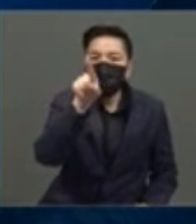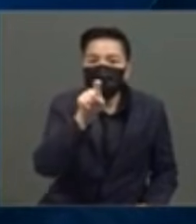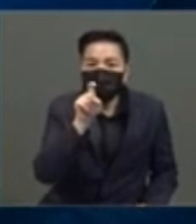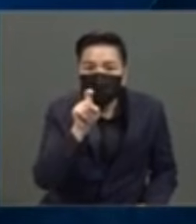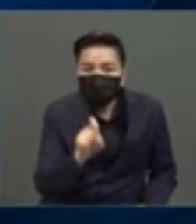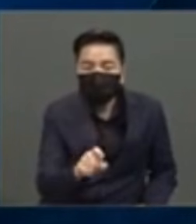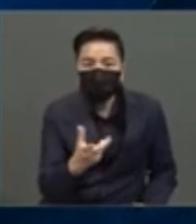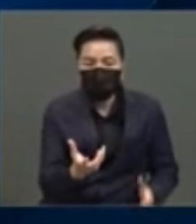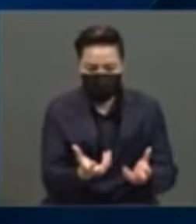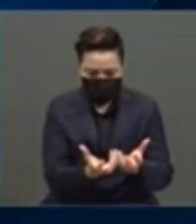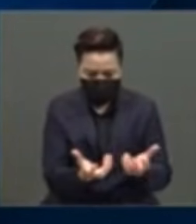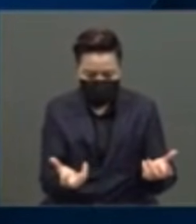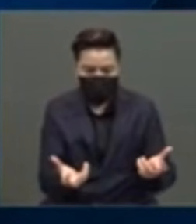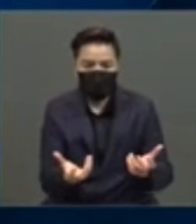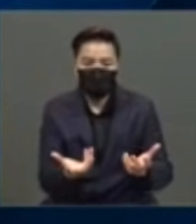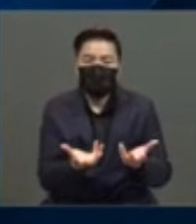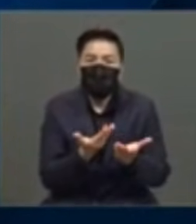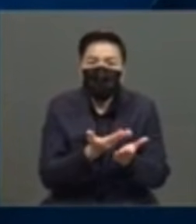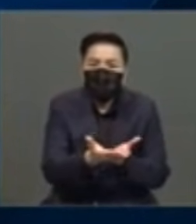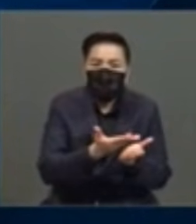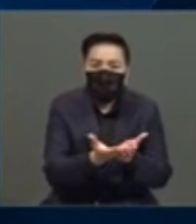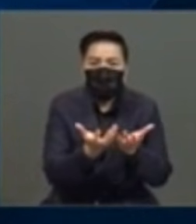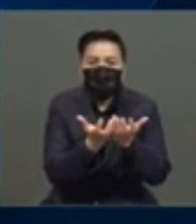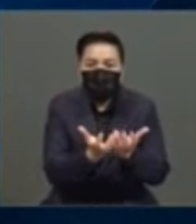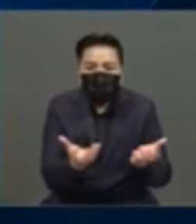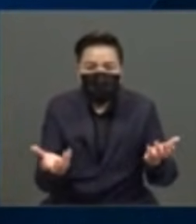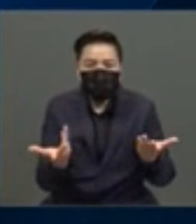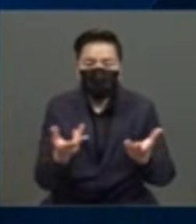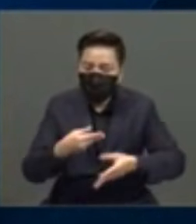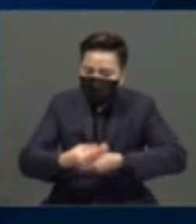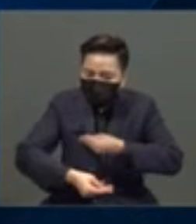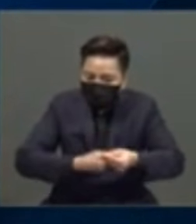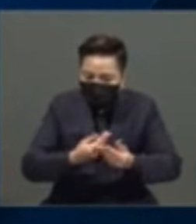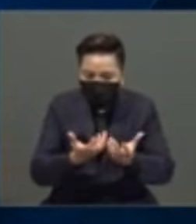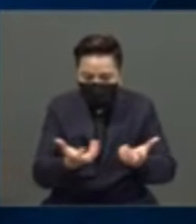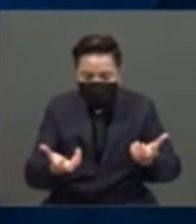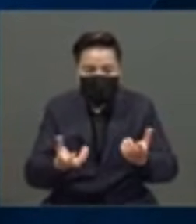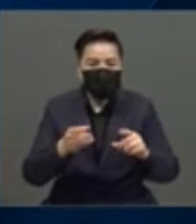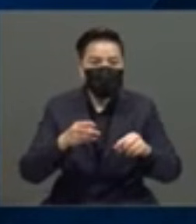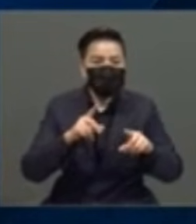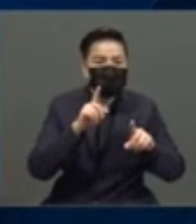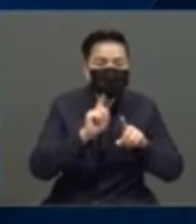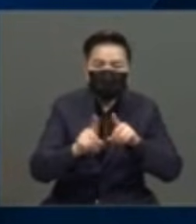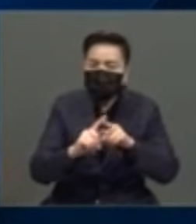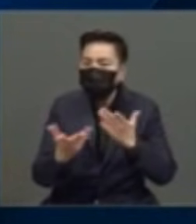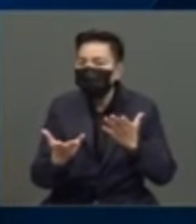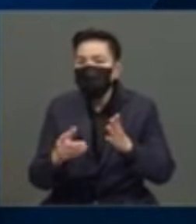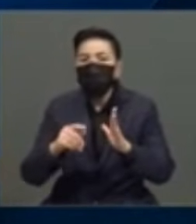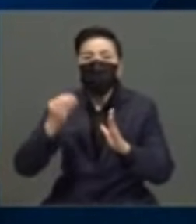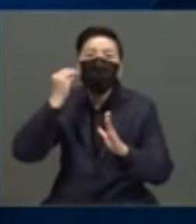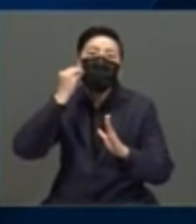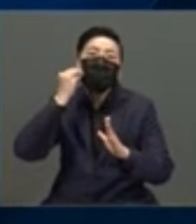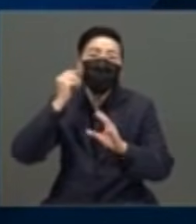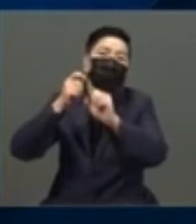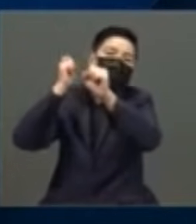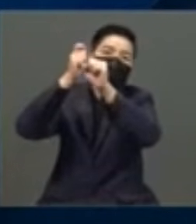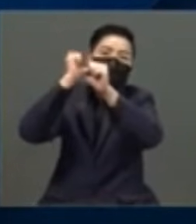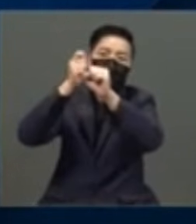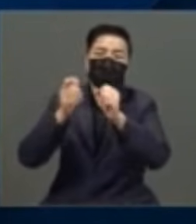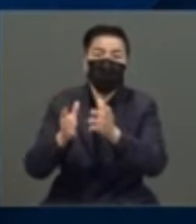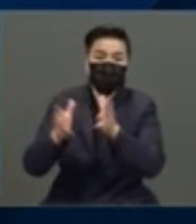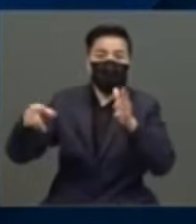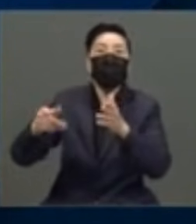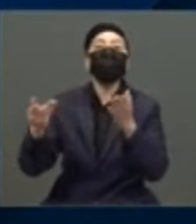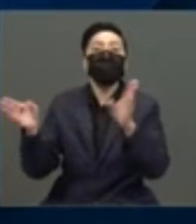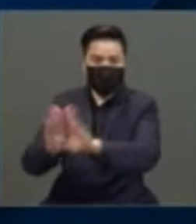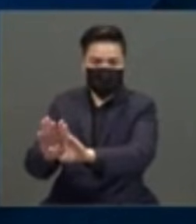เรื่องของวัสดุอุปกรณ์ห้างที่ใช้ขายเฉพาะวัสดุอุปกรณ์การซ่อมบ้านอะไรทั้งหลายห้างใหญ่ๆอย่าง